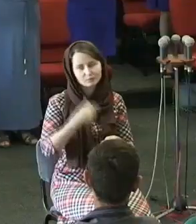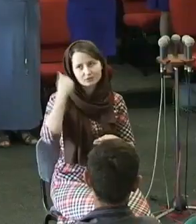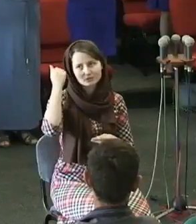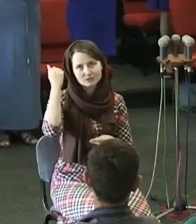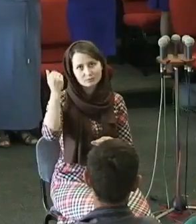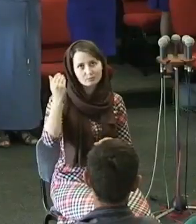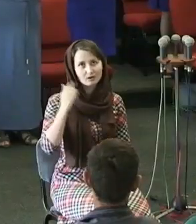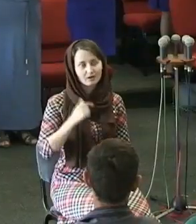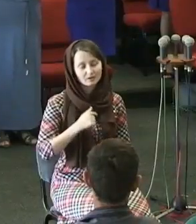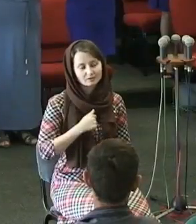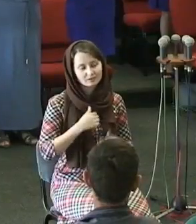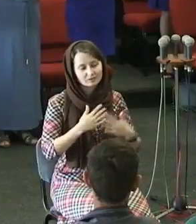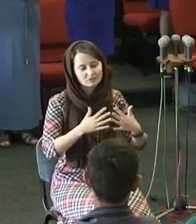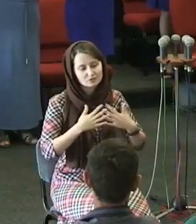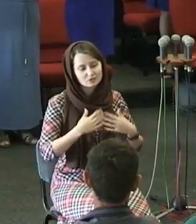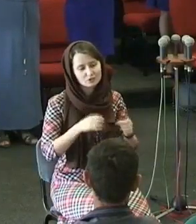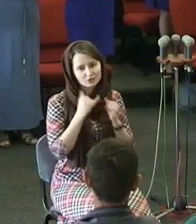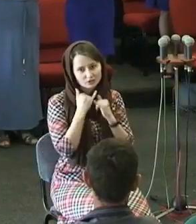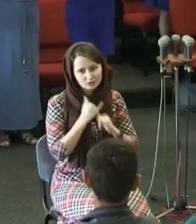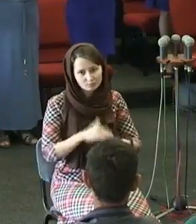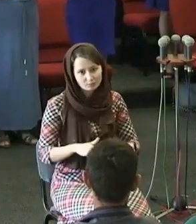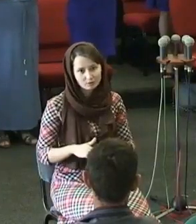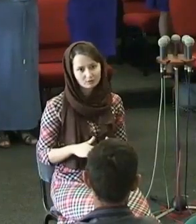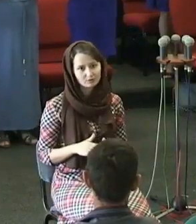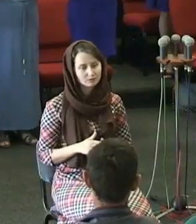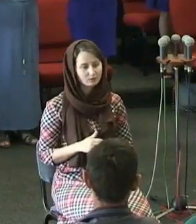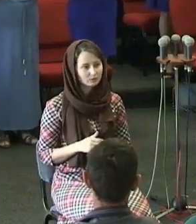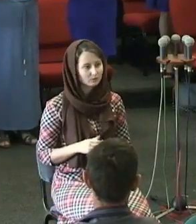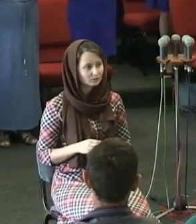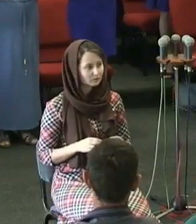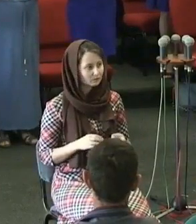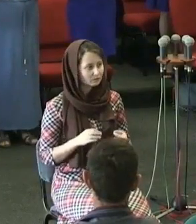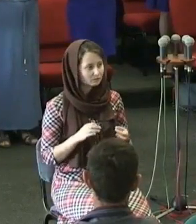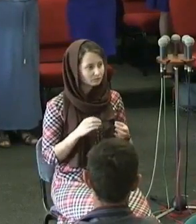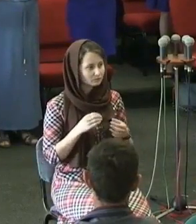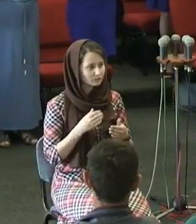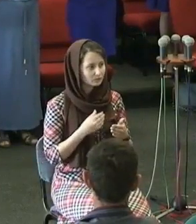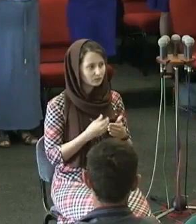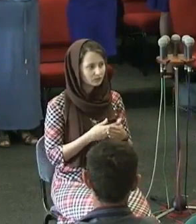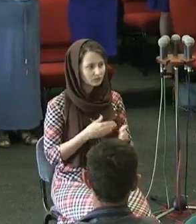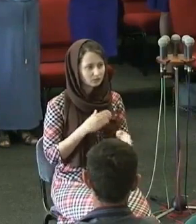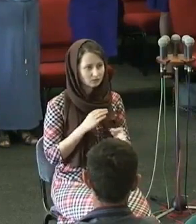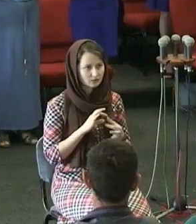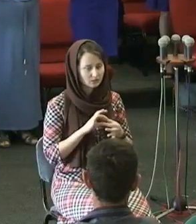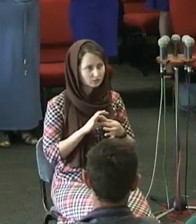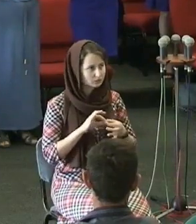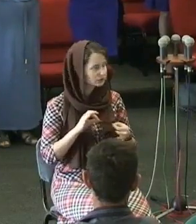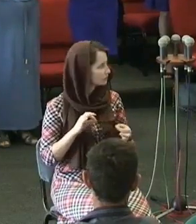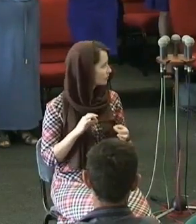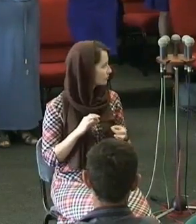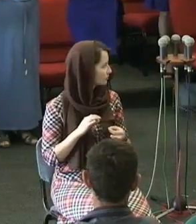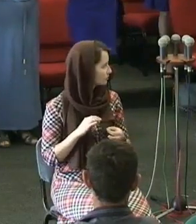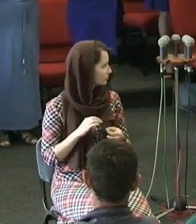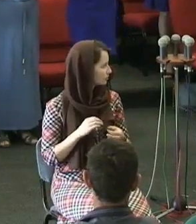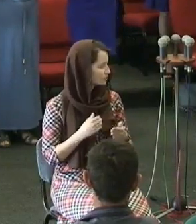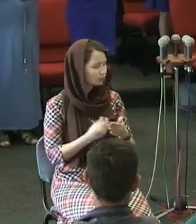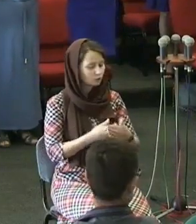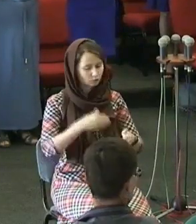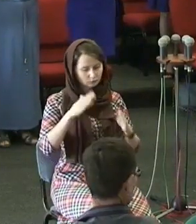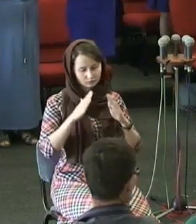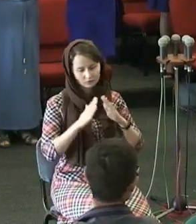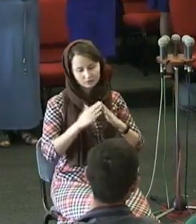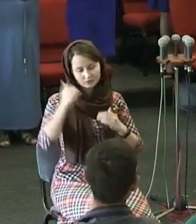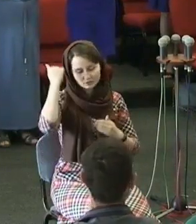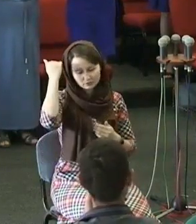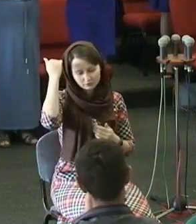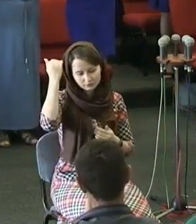дышать не смог. Не отрыня чертога твоих, не в молитве могу